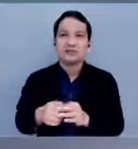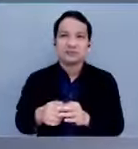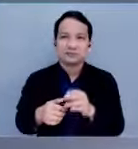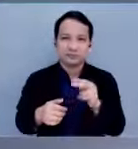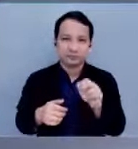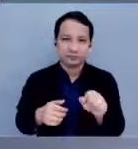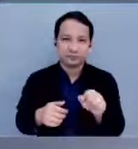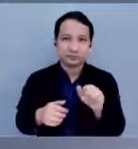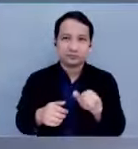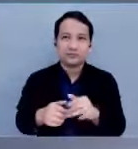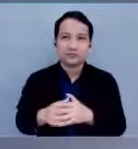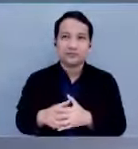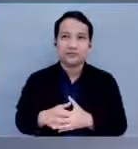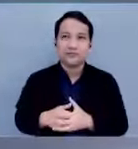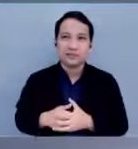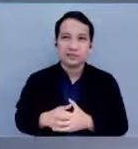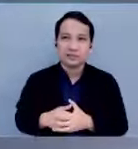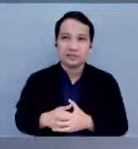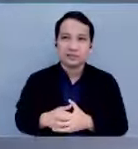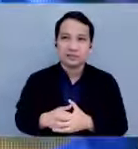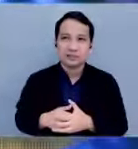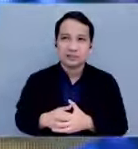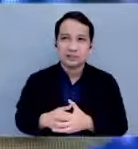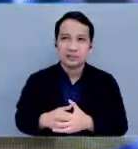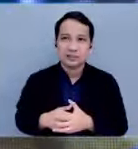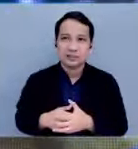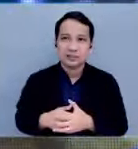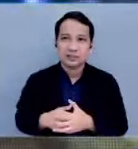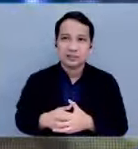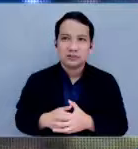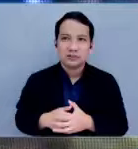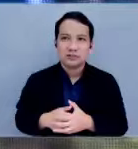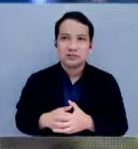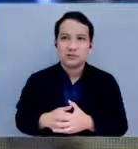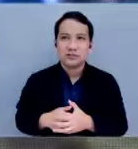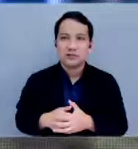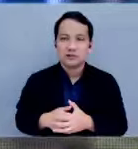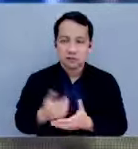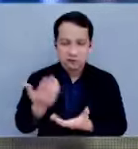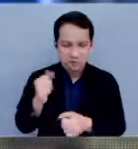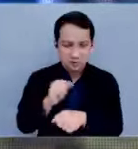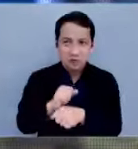no? Opo. Ano lang. We just love our job, our